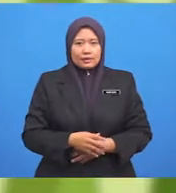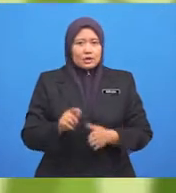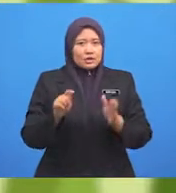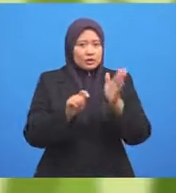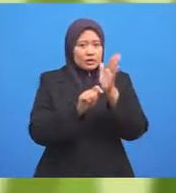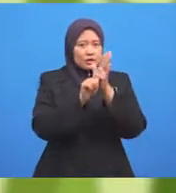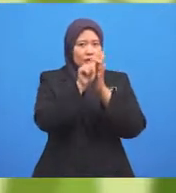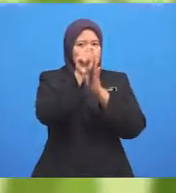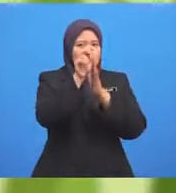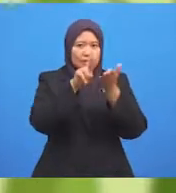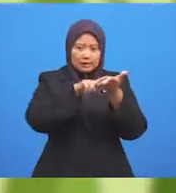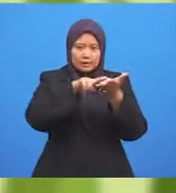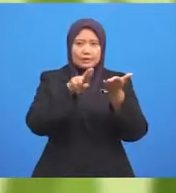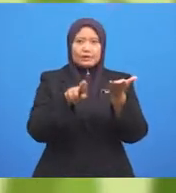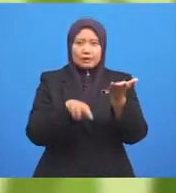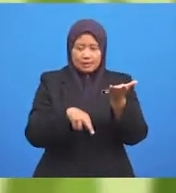Tinggi